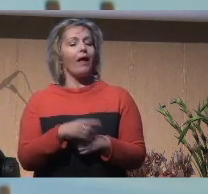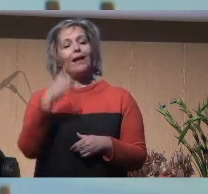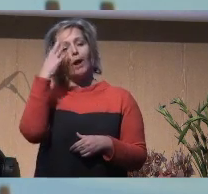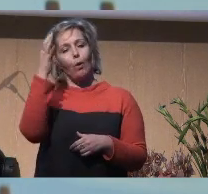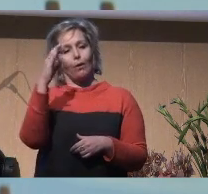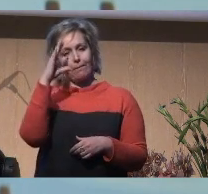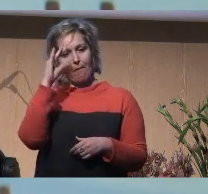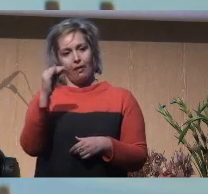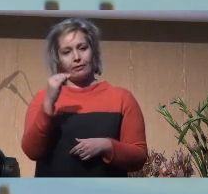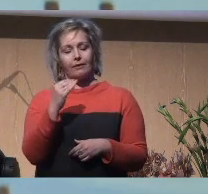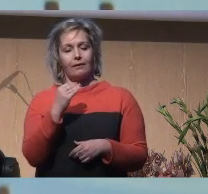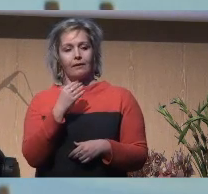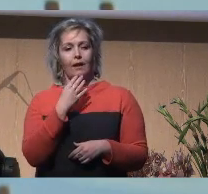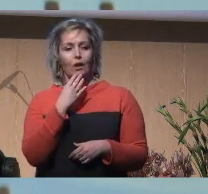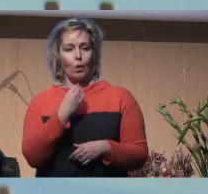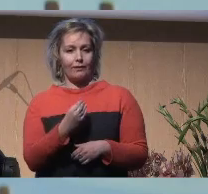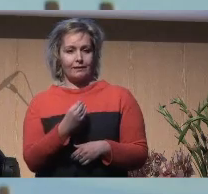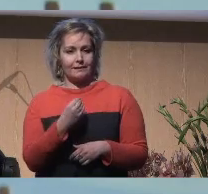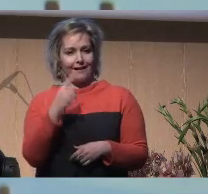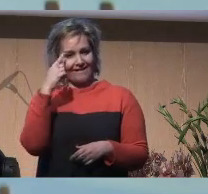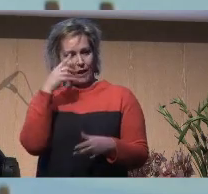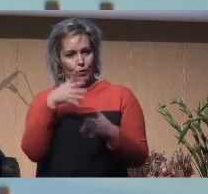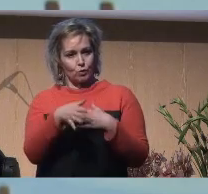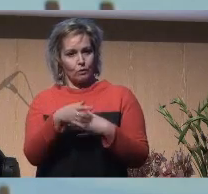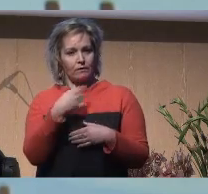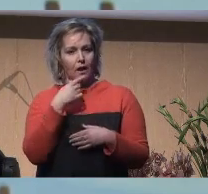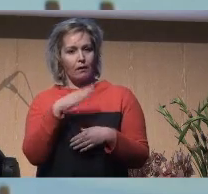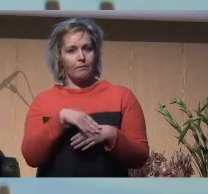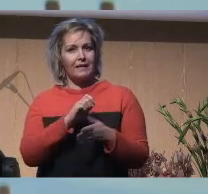jødisk filosof, som skrev